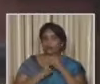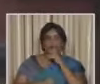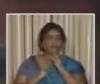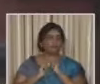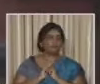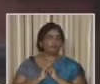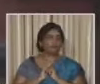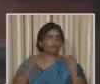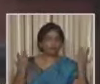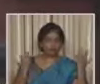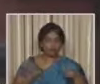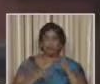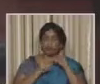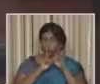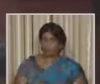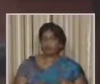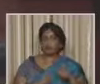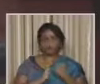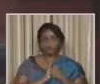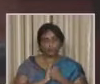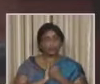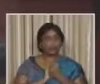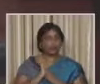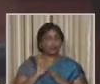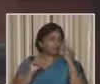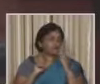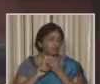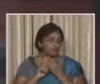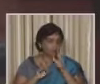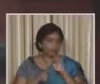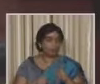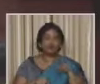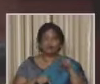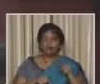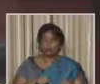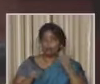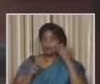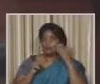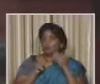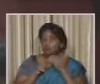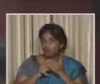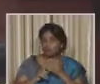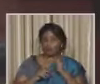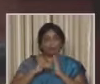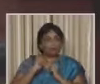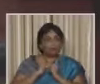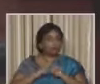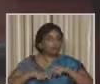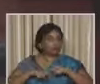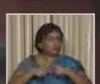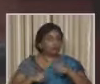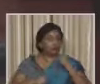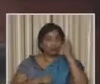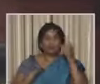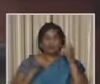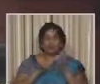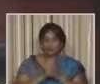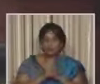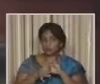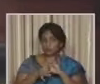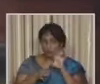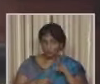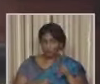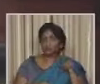பயனில்லை. எனவேதான் எங்களுடைய கவனம் என்னவென்றால், இந்த சம்பவ தொடர்கள் பட்டியலில் உளவுத்துறையின் மீது தொடர்பு